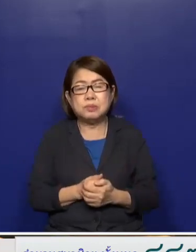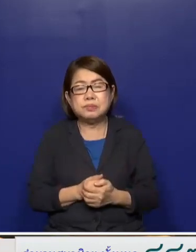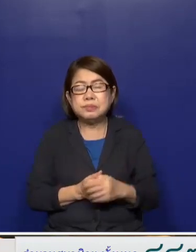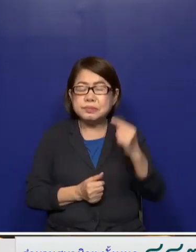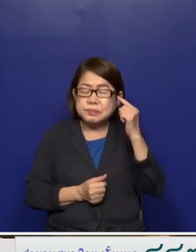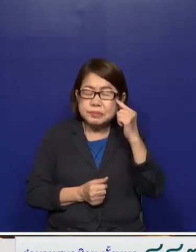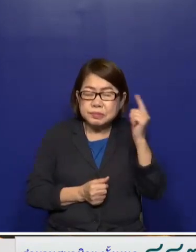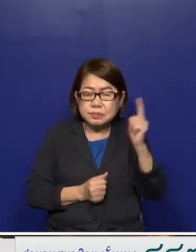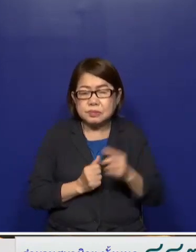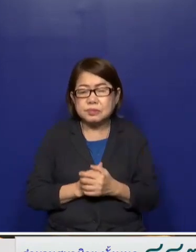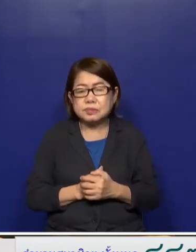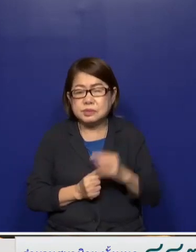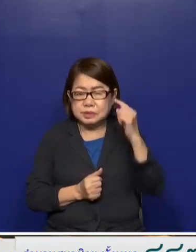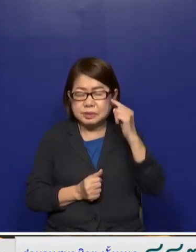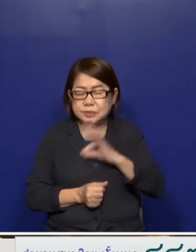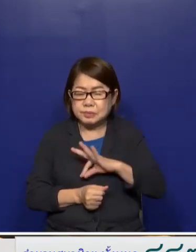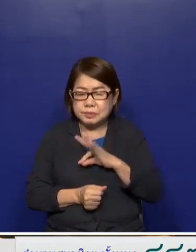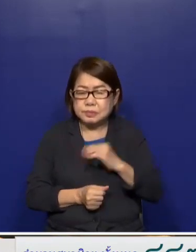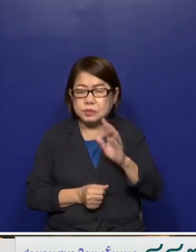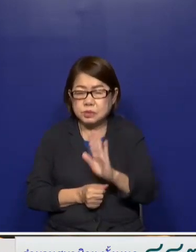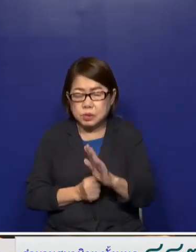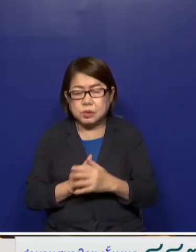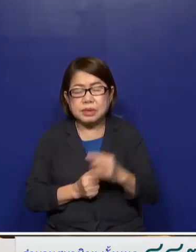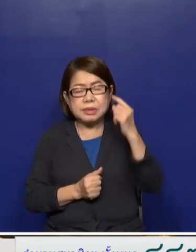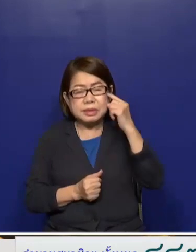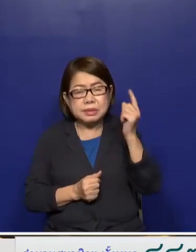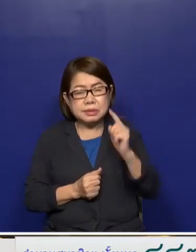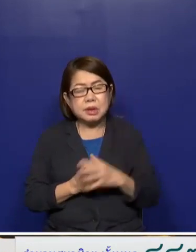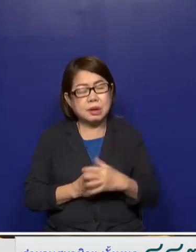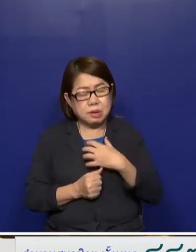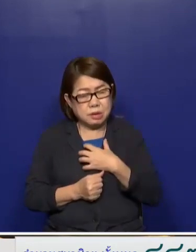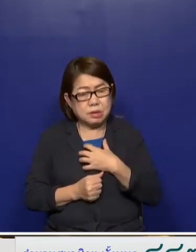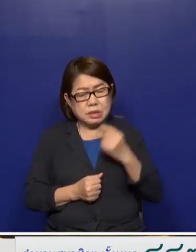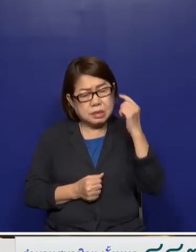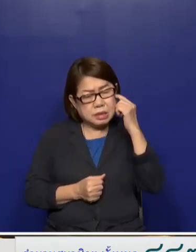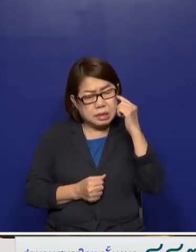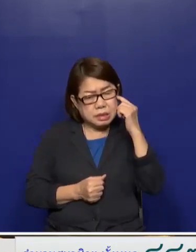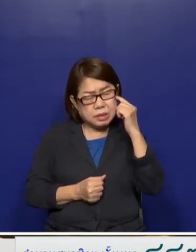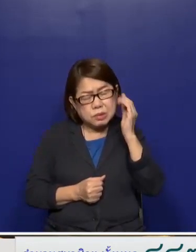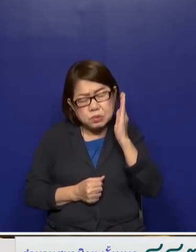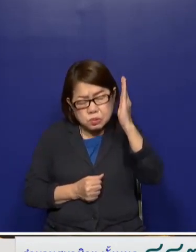การจินตภาพว่าเราจะกล้าคิดฝันไ